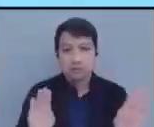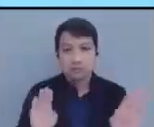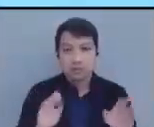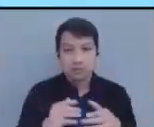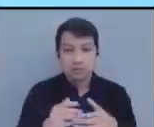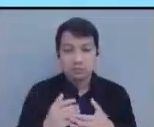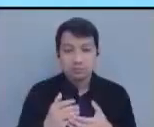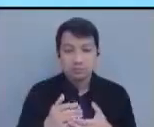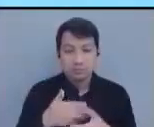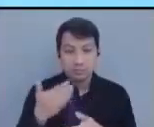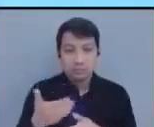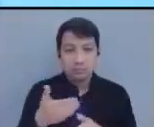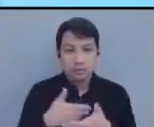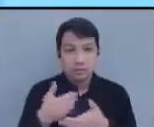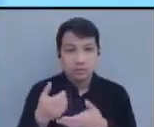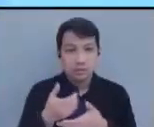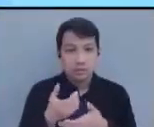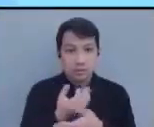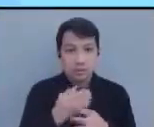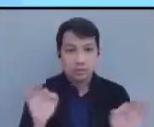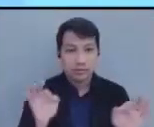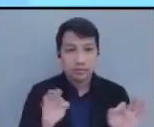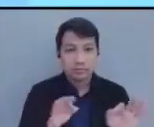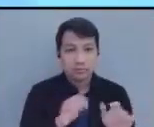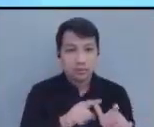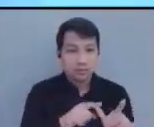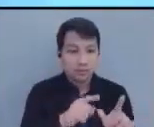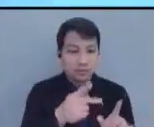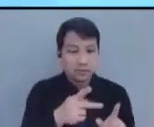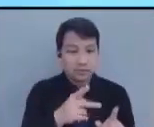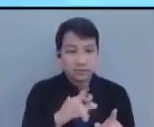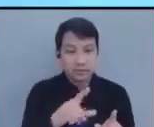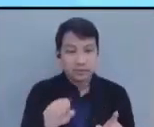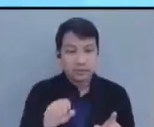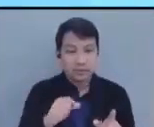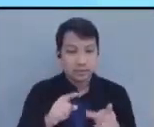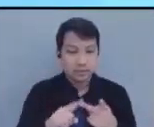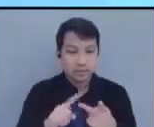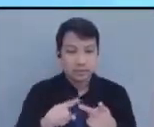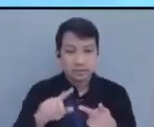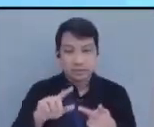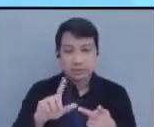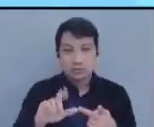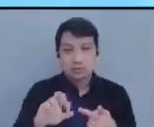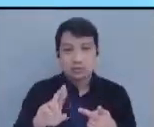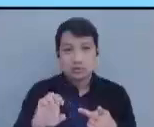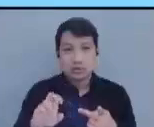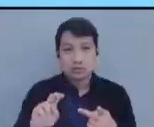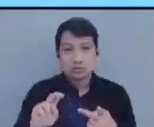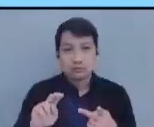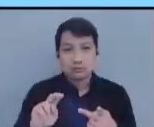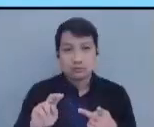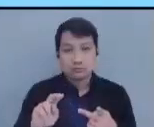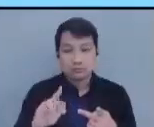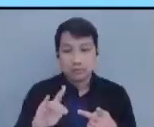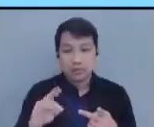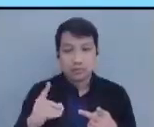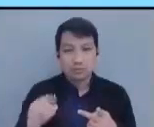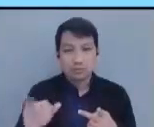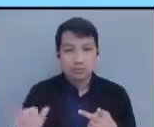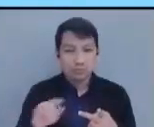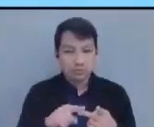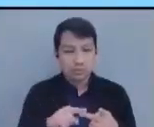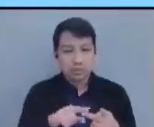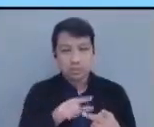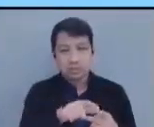Jeffrey Celis matapos ang isang linggong pagkakaditine. Unang na-cite in contempt ang dalawa dahil sa pagtatago ng impormasyon at hindi pagsasabi